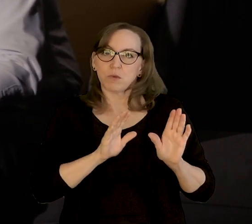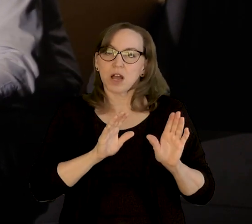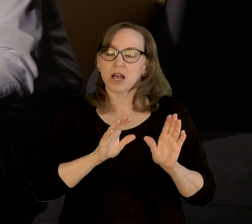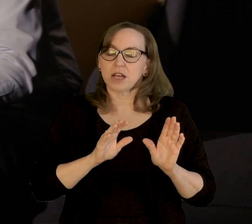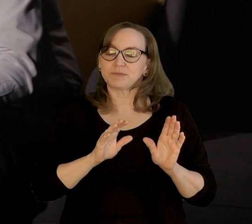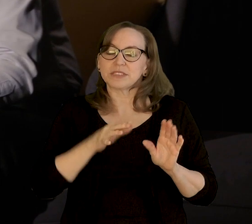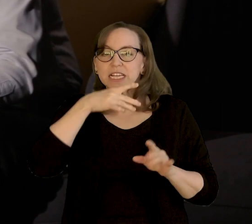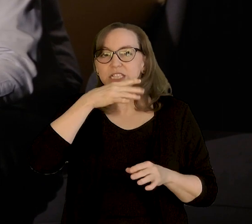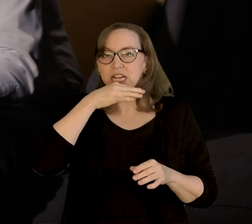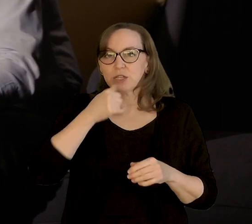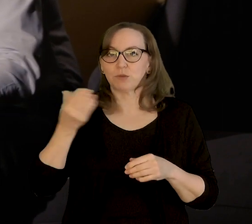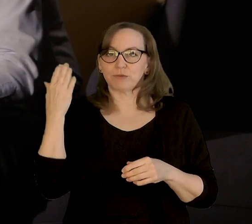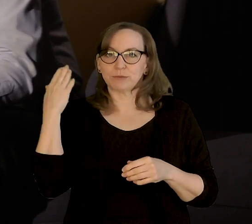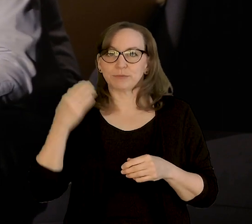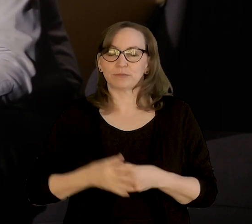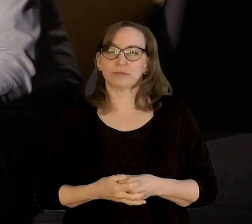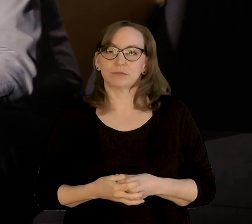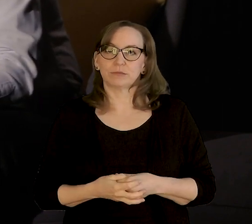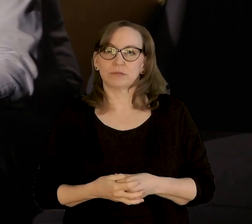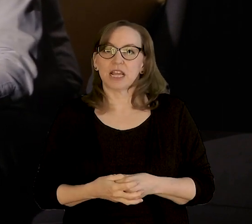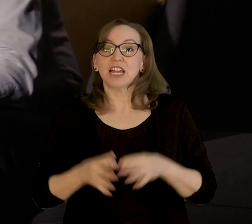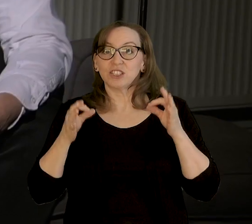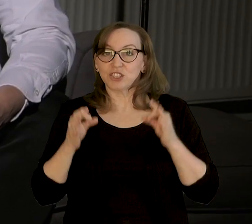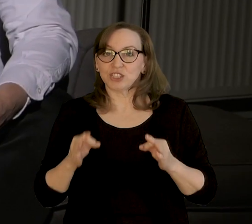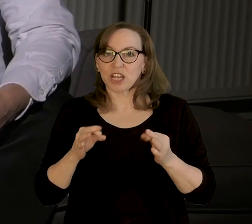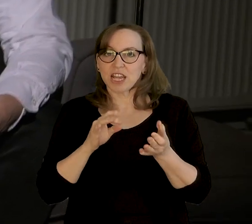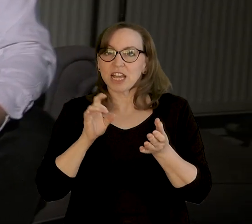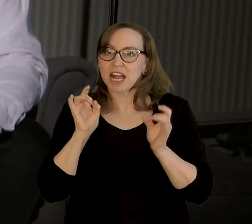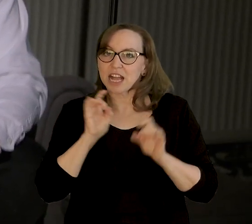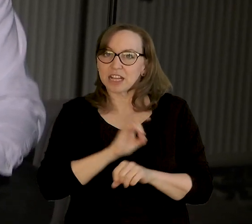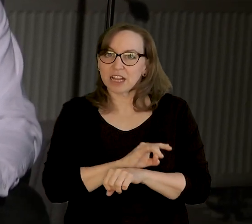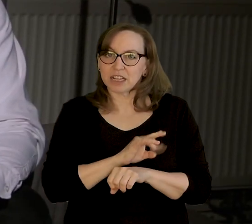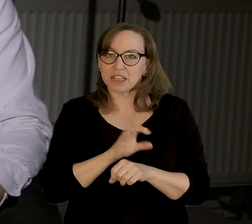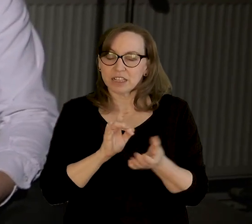Dzisiaj krew Jezusa chroni nas.